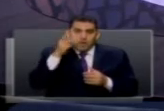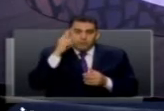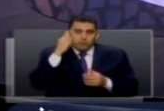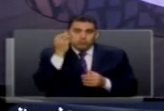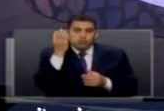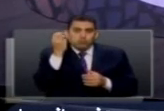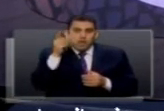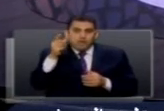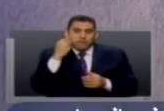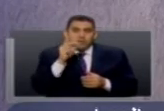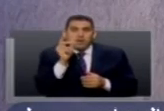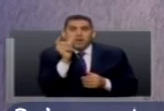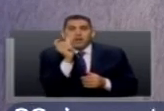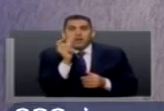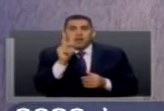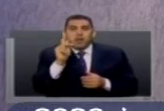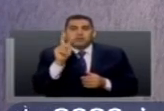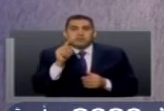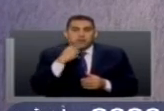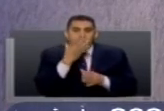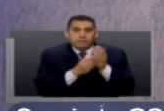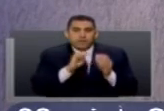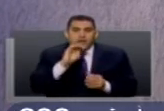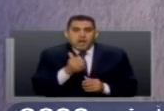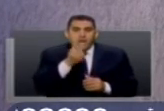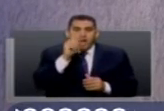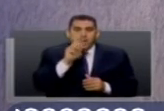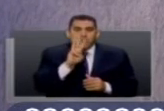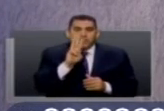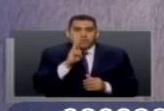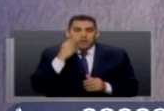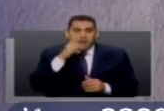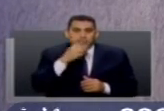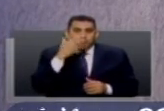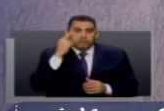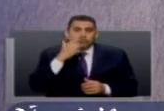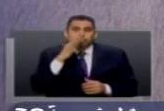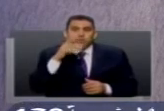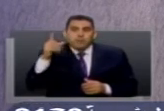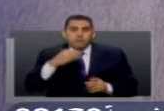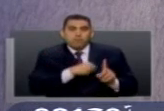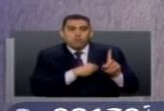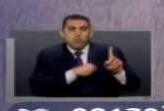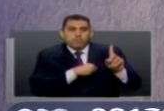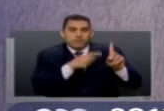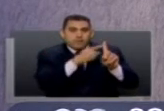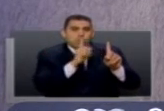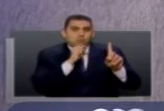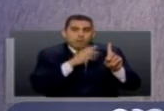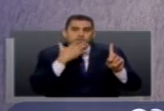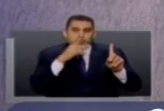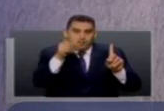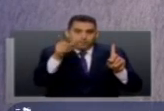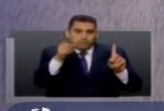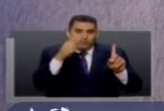النظر بن الحارث لما كان يرى ان بعض الشباب من عليه شباب قريش يؤمن بسيدنا محمد صلى الله عليه واله وسلم او من